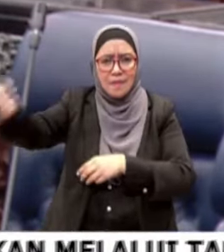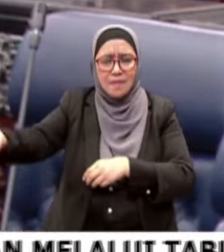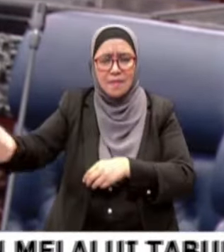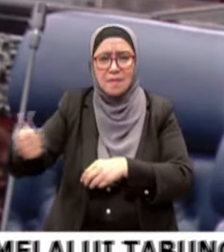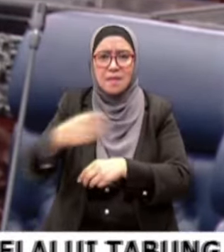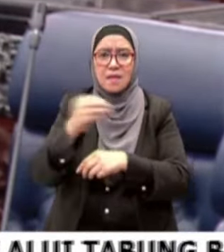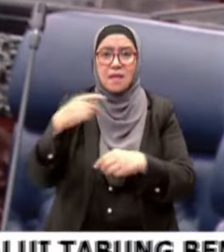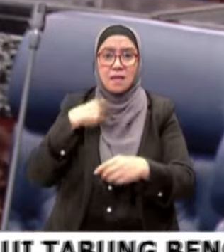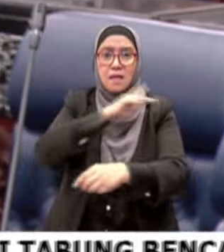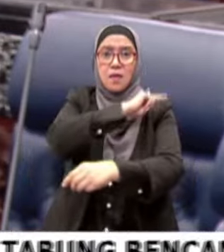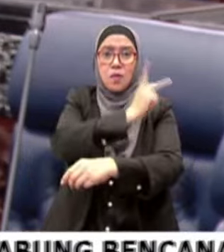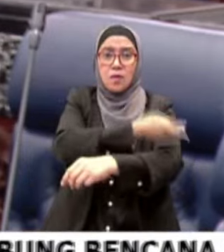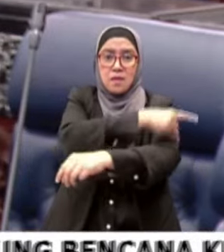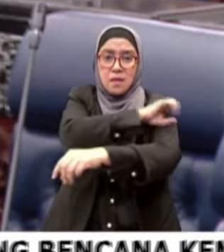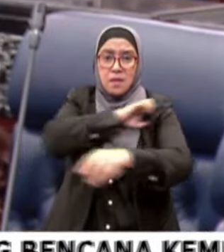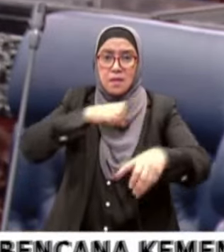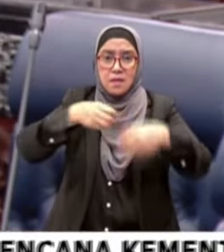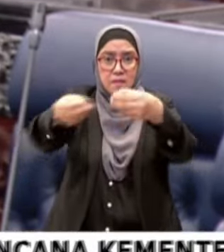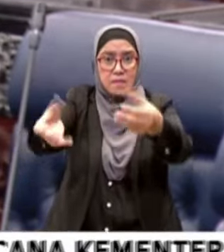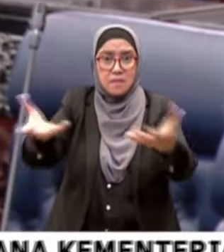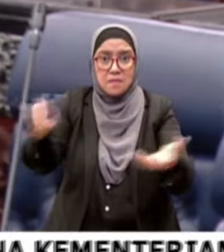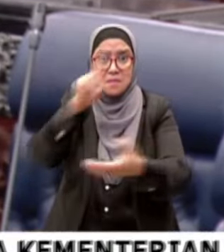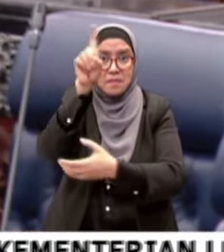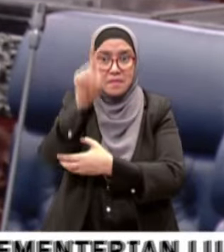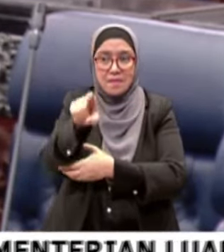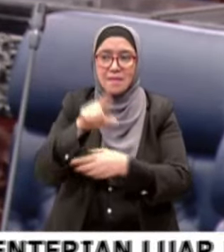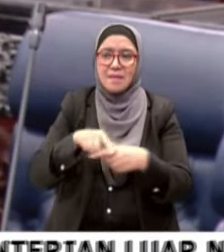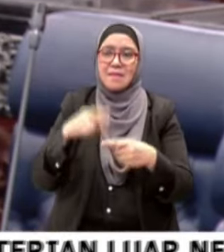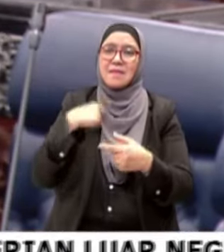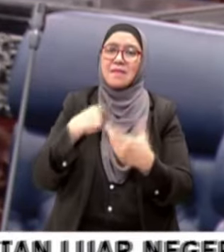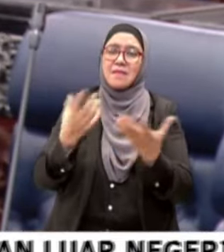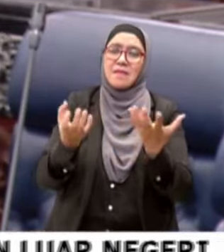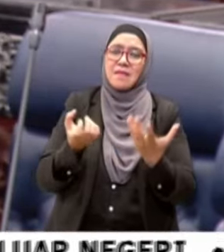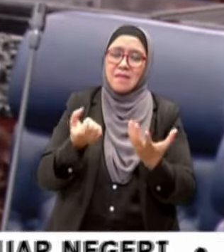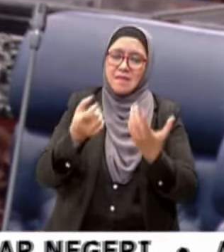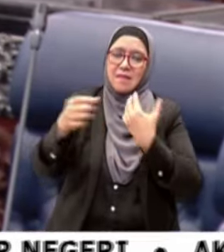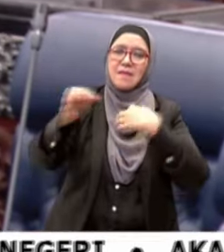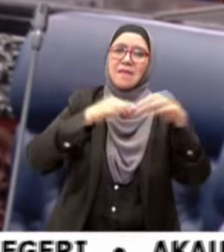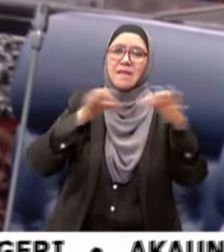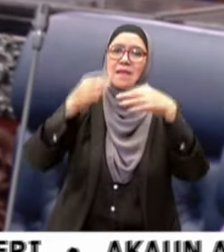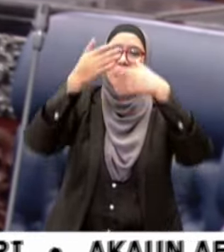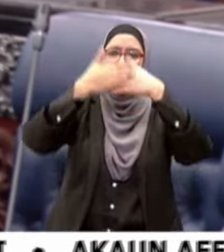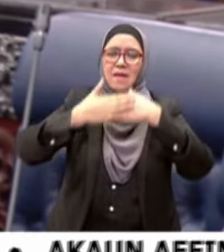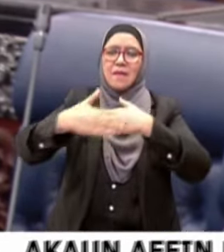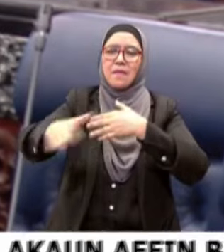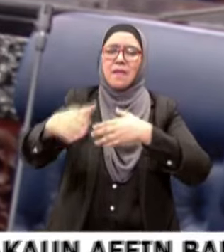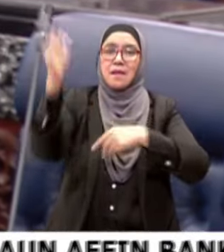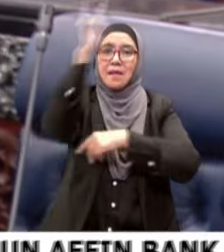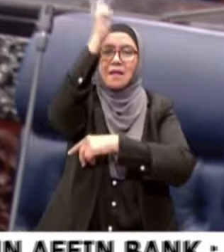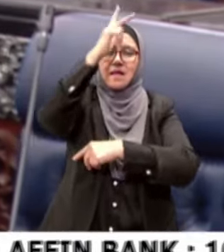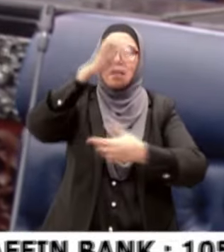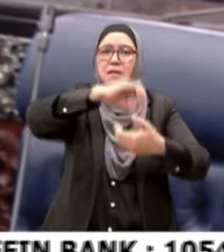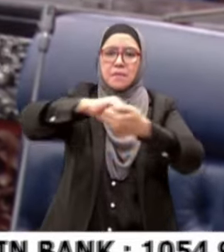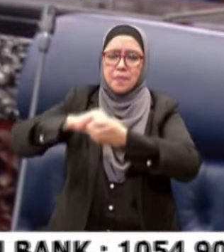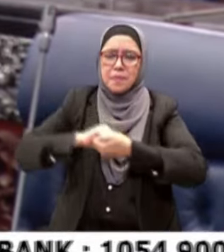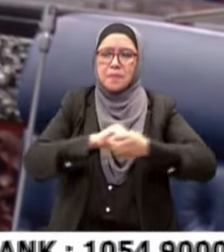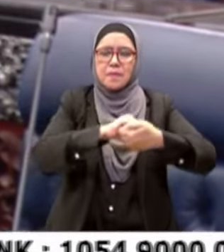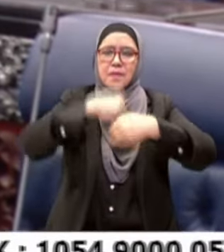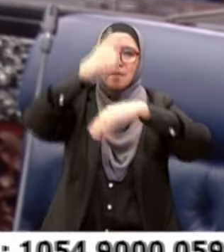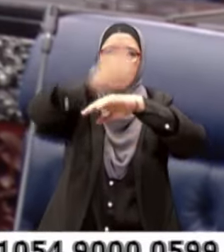dapat diberikan tanah di sini Saya ingin menyatakan bahwa memang selepas kerajaan perpaduan di tubuhkan keyakinan telah